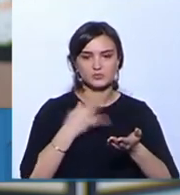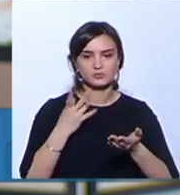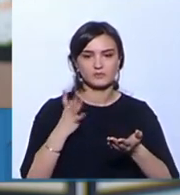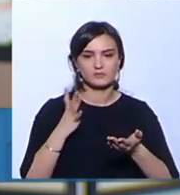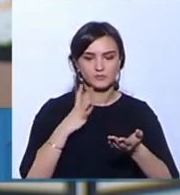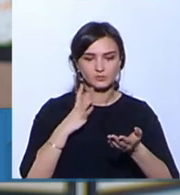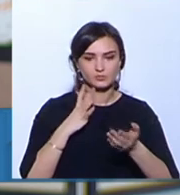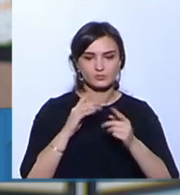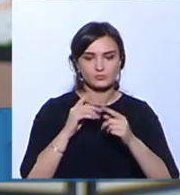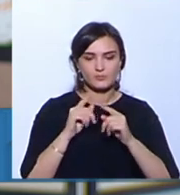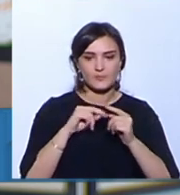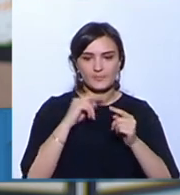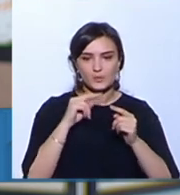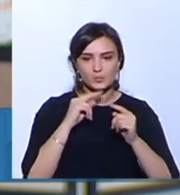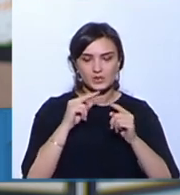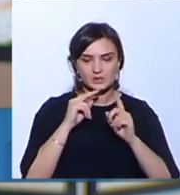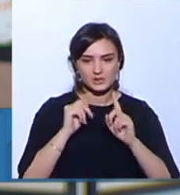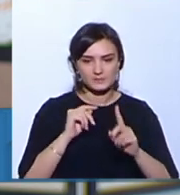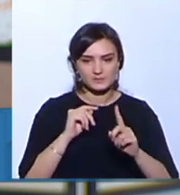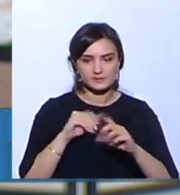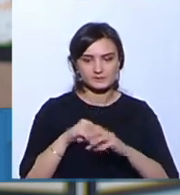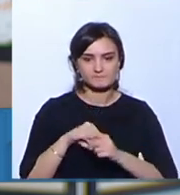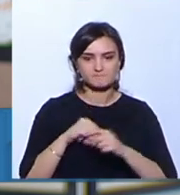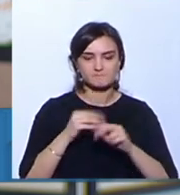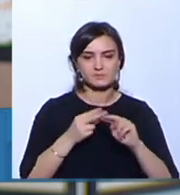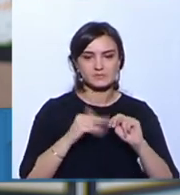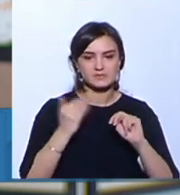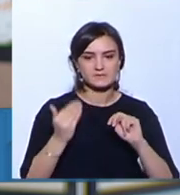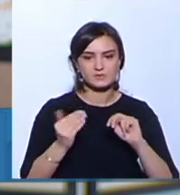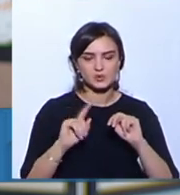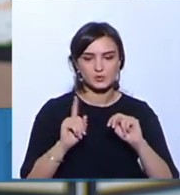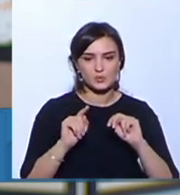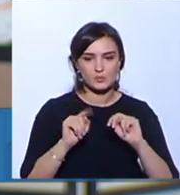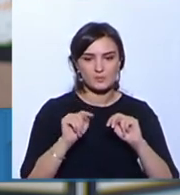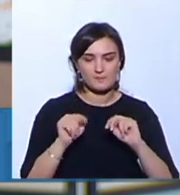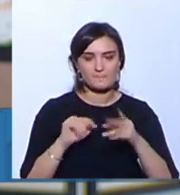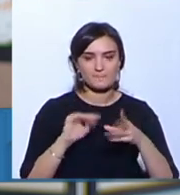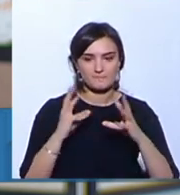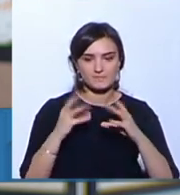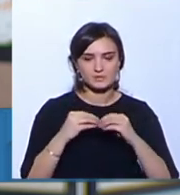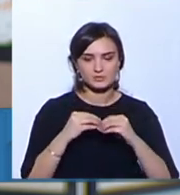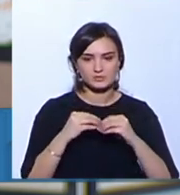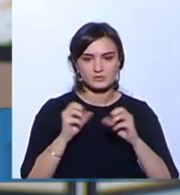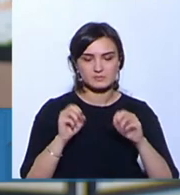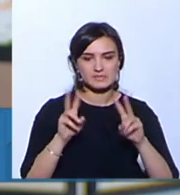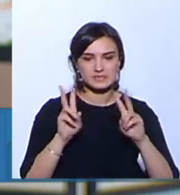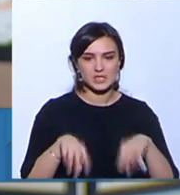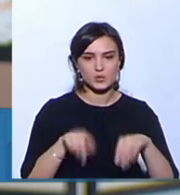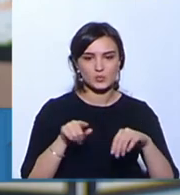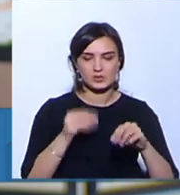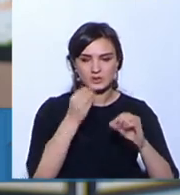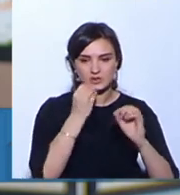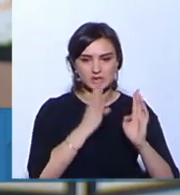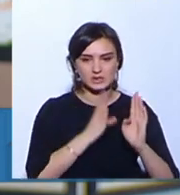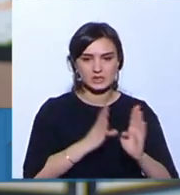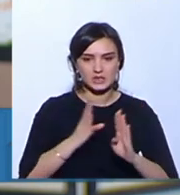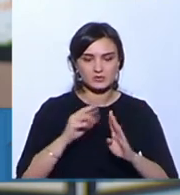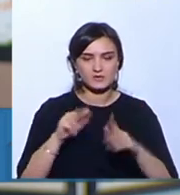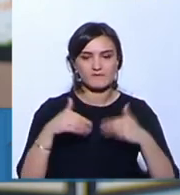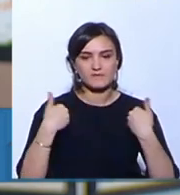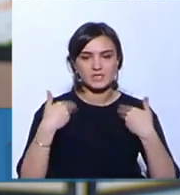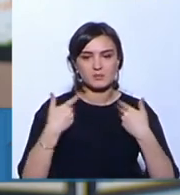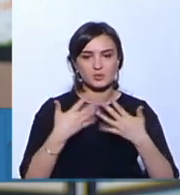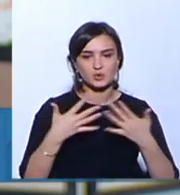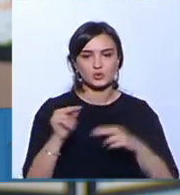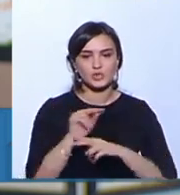ვიყოთ მობილიზებული და ყურადღებით იმისათვის, რომ მაქსიმალურად სპეციალური დიეტო და